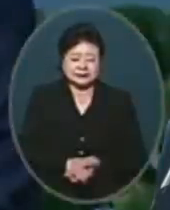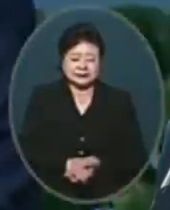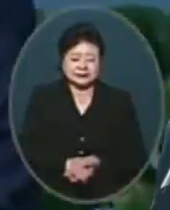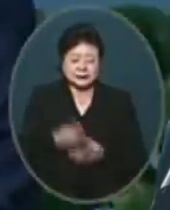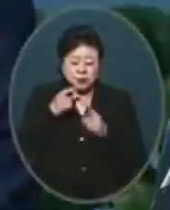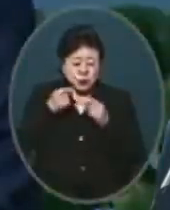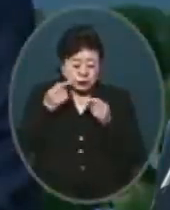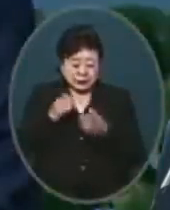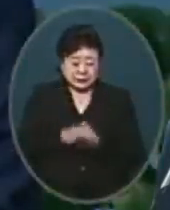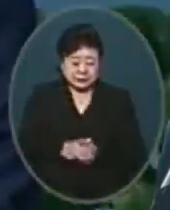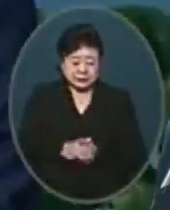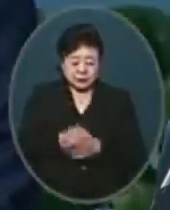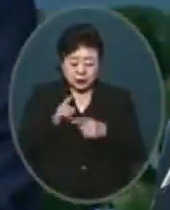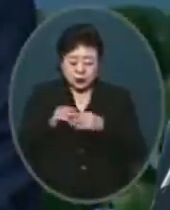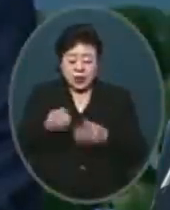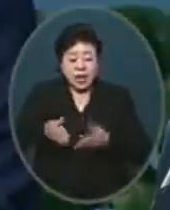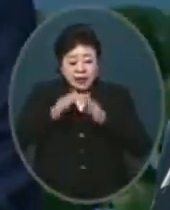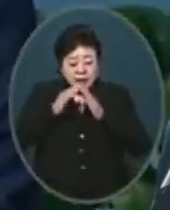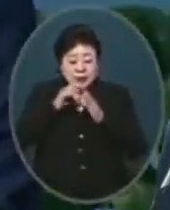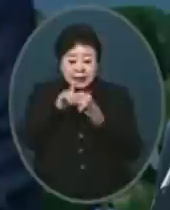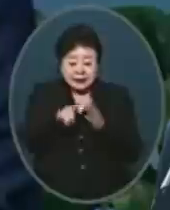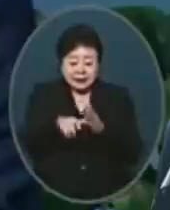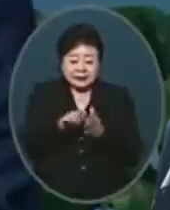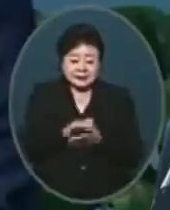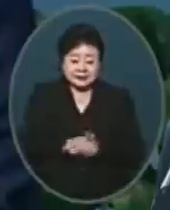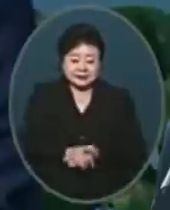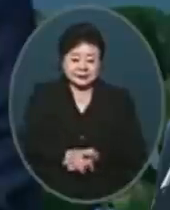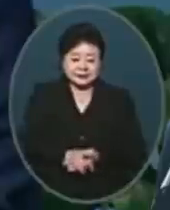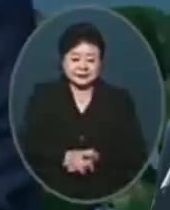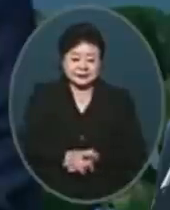제가 교회를 개척할 때